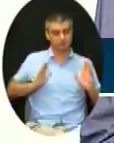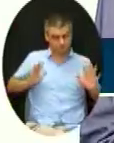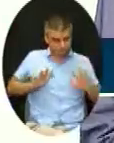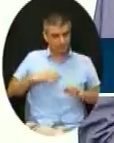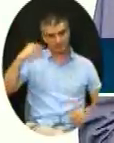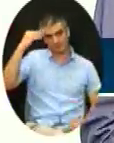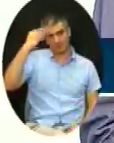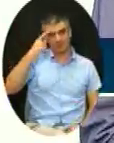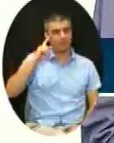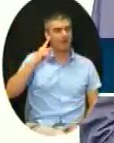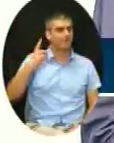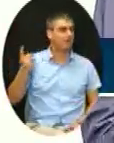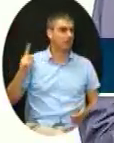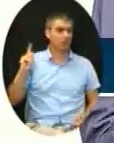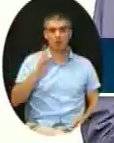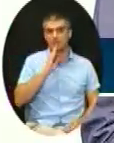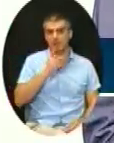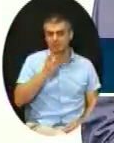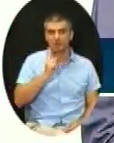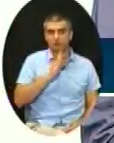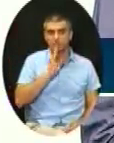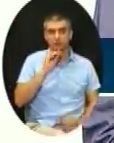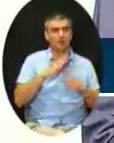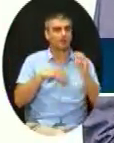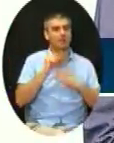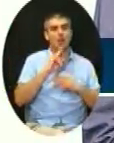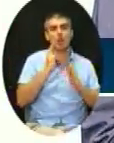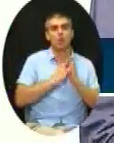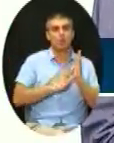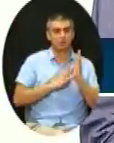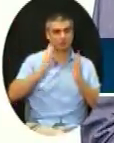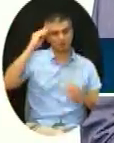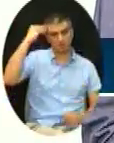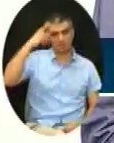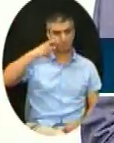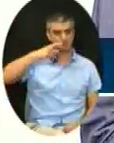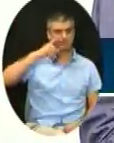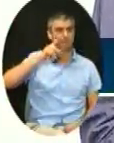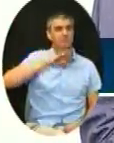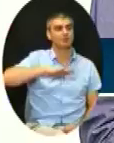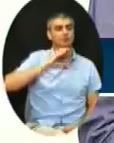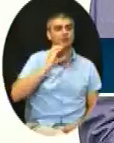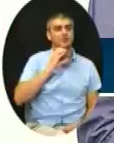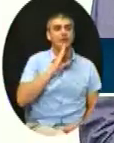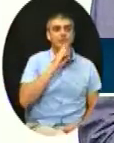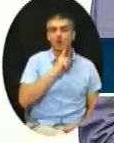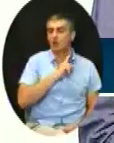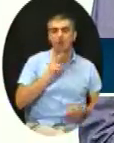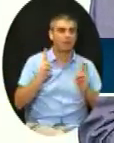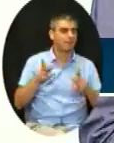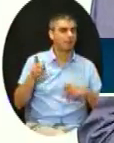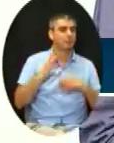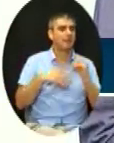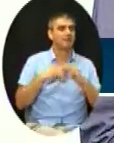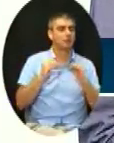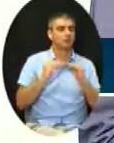את הפלסטינים. אבל ככלל הבעיה היא, ואין ספק שיש בעיה של בנייה בלתי חוקית של פלסטיני בשטחי C, הבעיה היא שלא מאפשרים להם